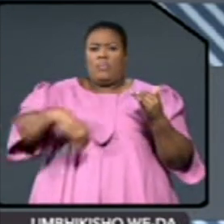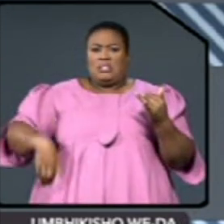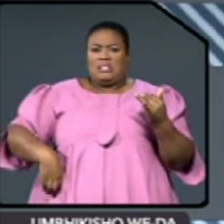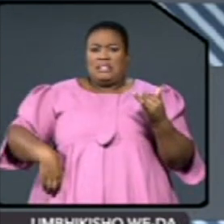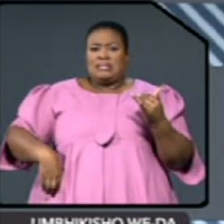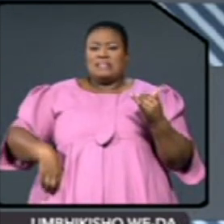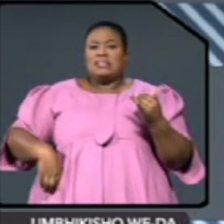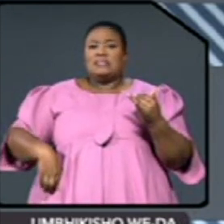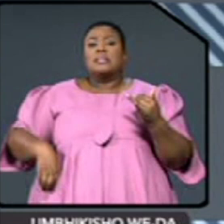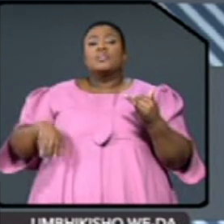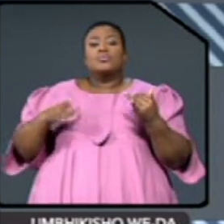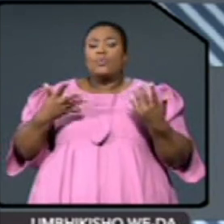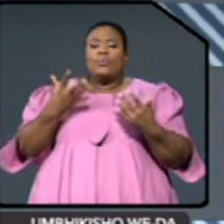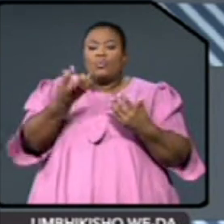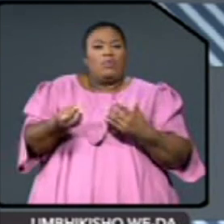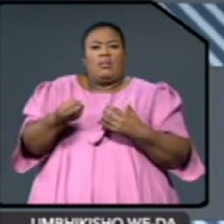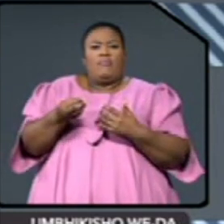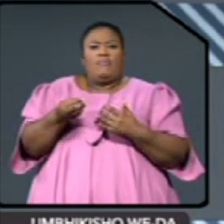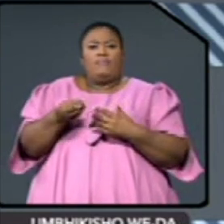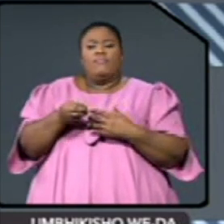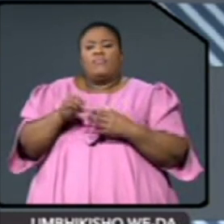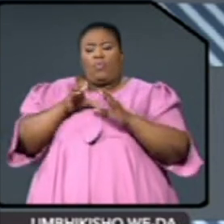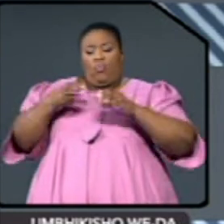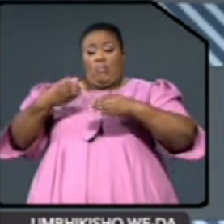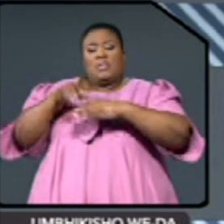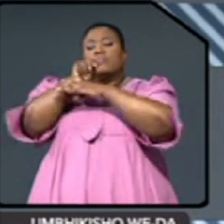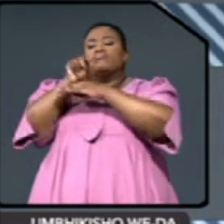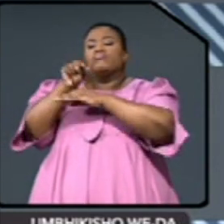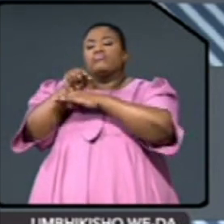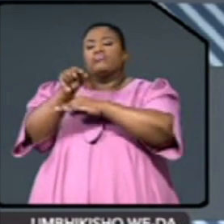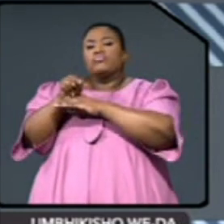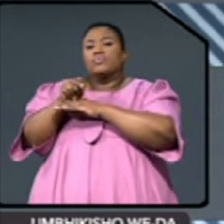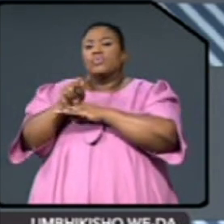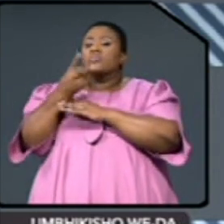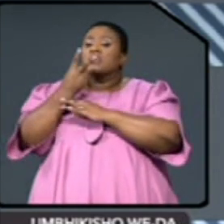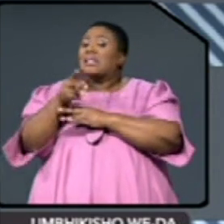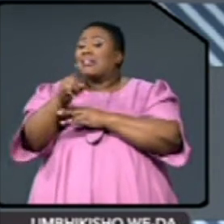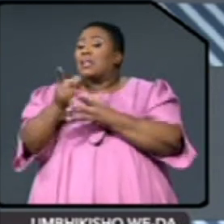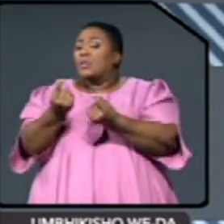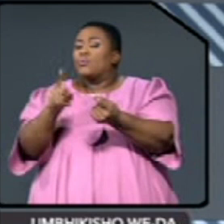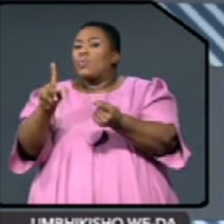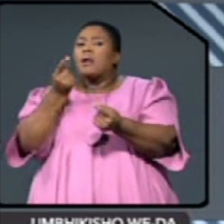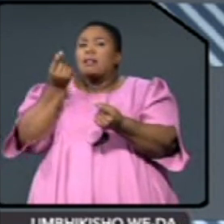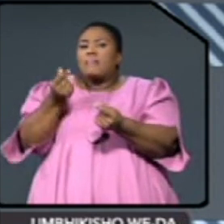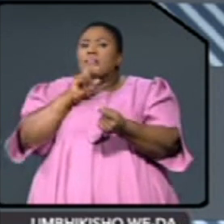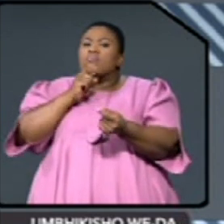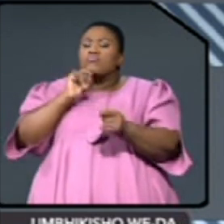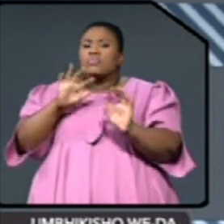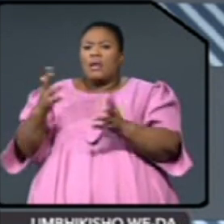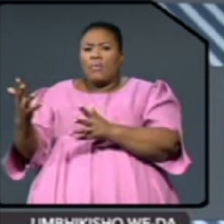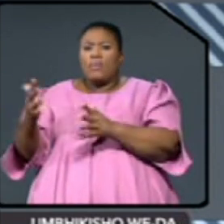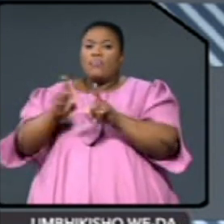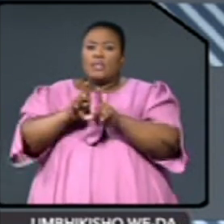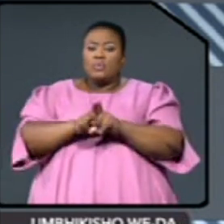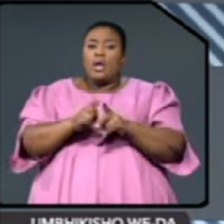kwepresident ingakho ke kwistate security kungekho committee ebhekana nokuthi benzani basemsimali kanjalo ingakho ke